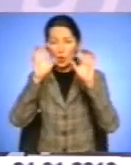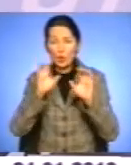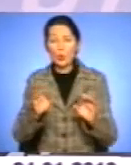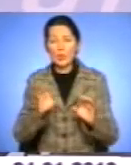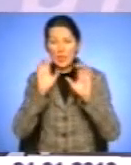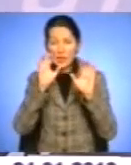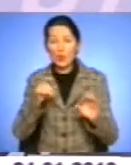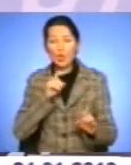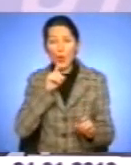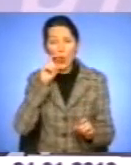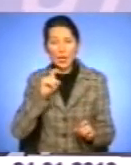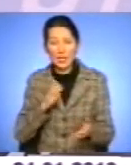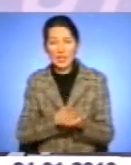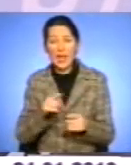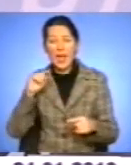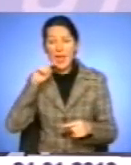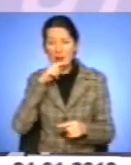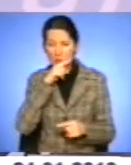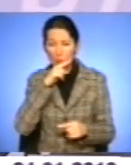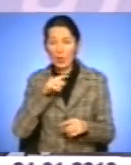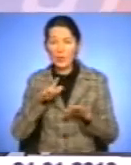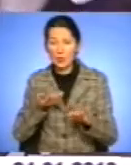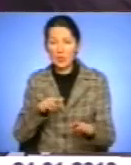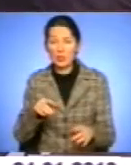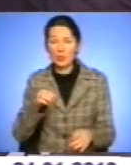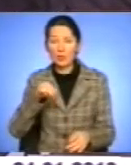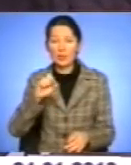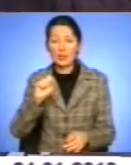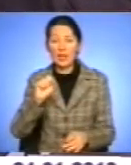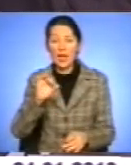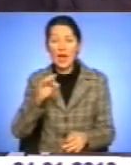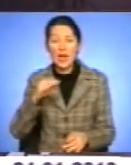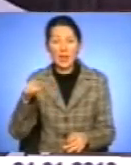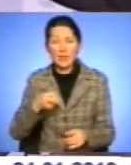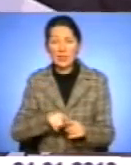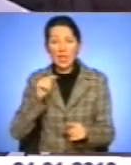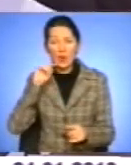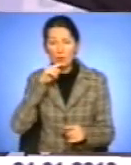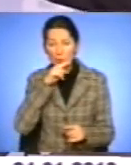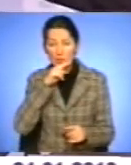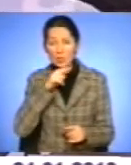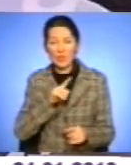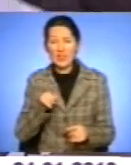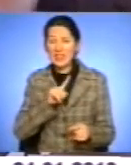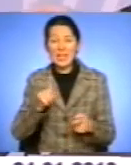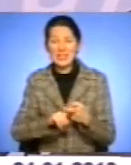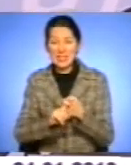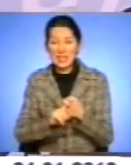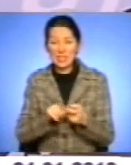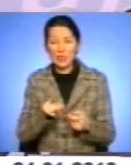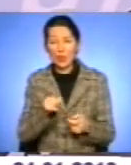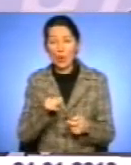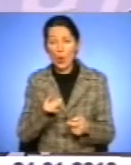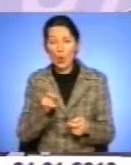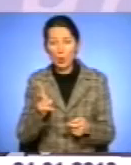якісь спеціальні тарифи. Він хотів ввести там 12 груп різних тарифів. Ну йому тоді пояснили, що є Конституція